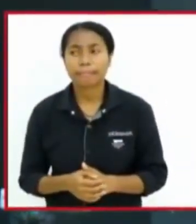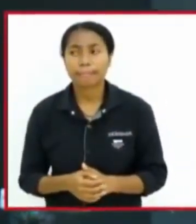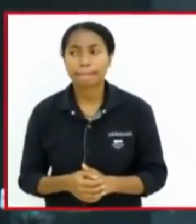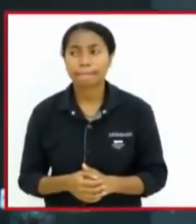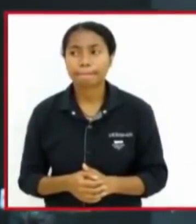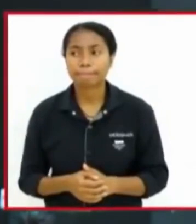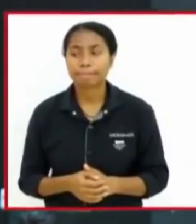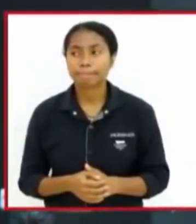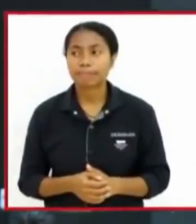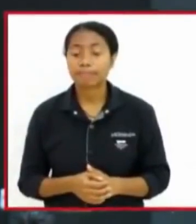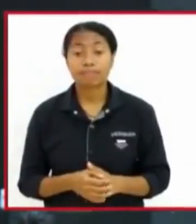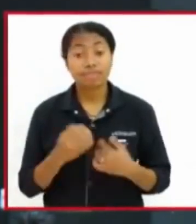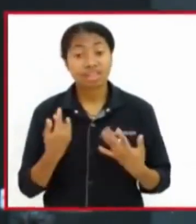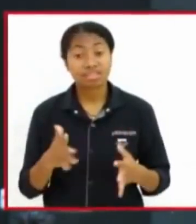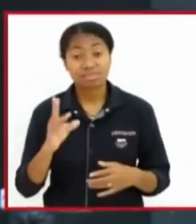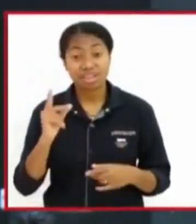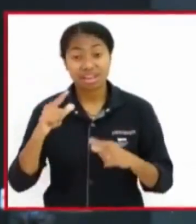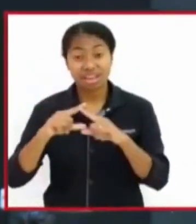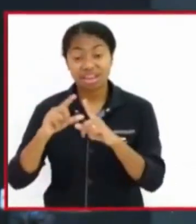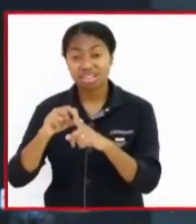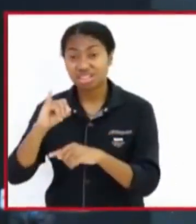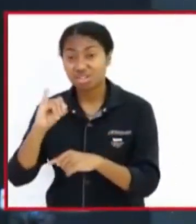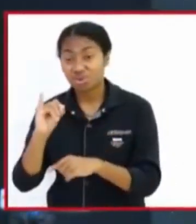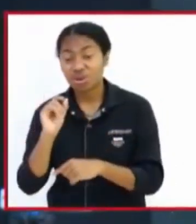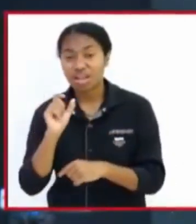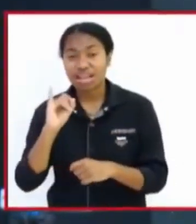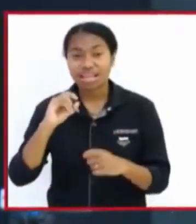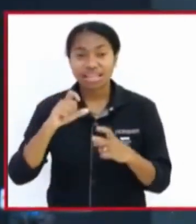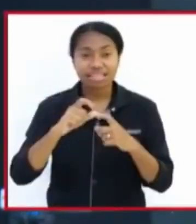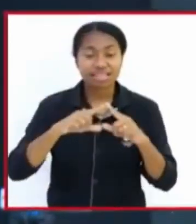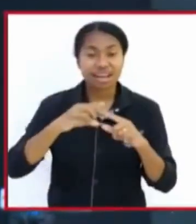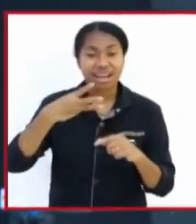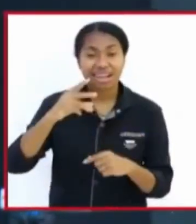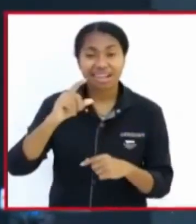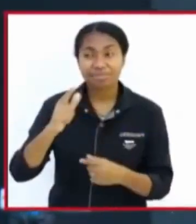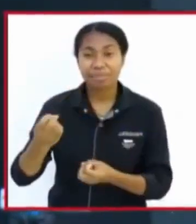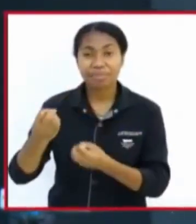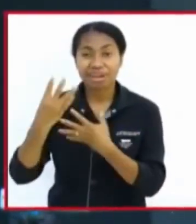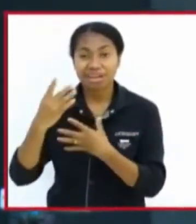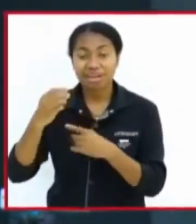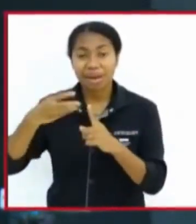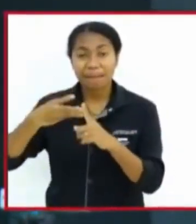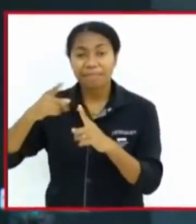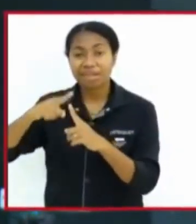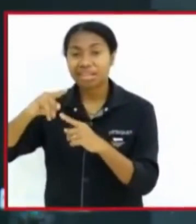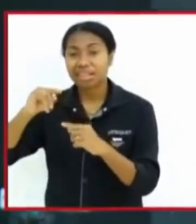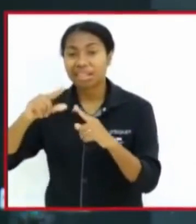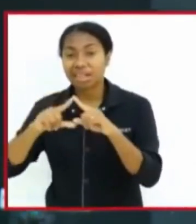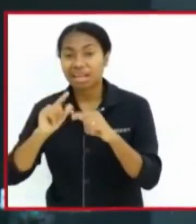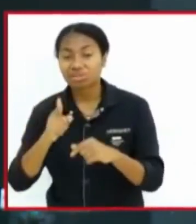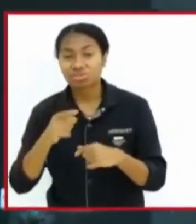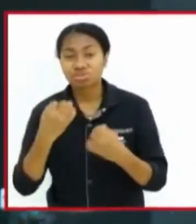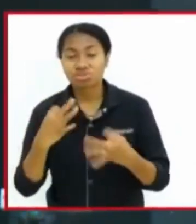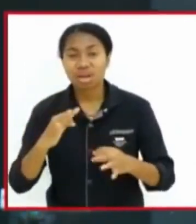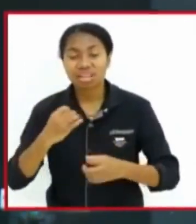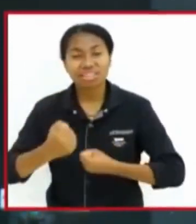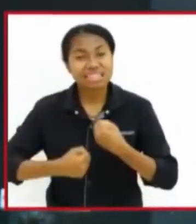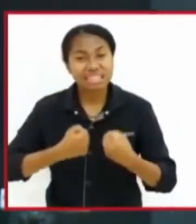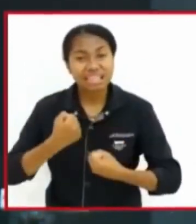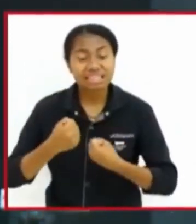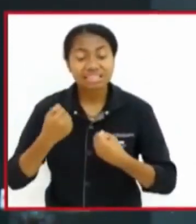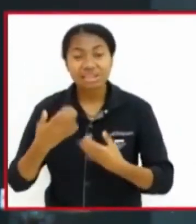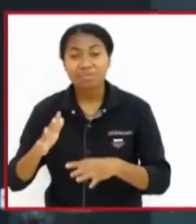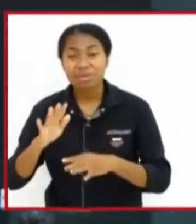sementara radio Israel menyiarkan berita perang sengit telah terjadi sambil memberikan